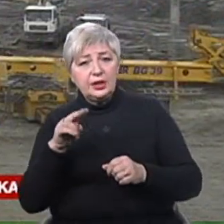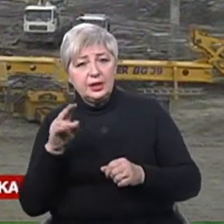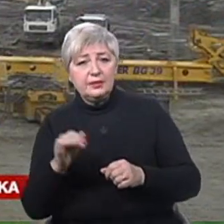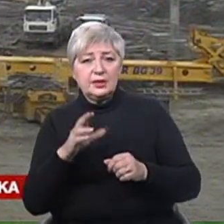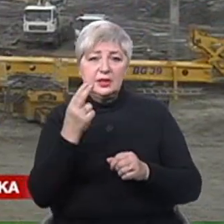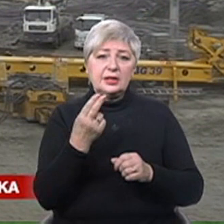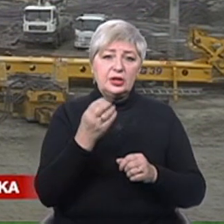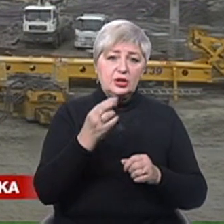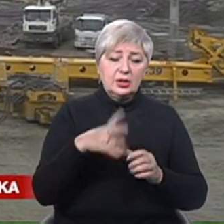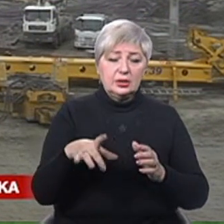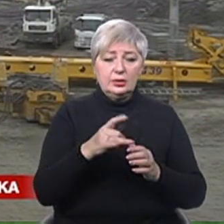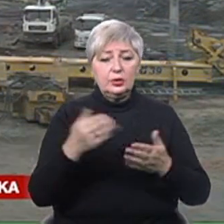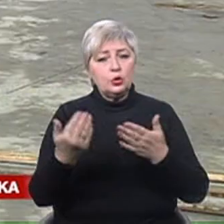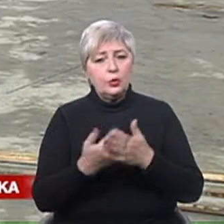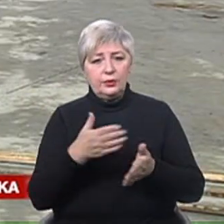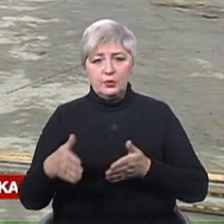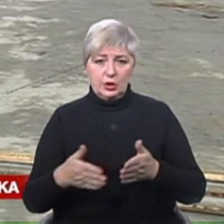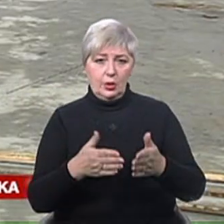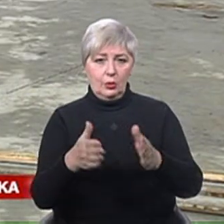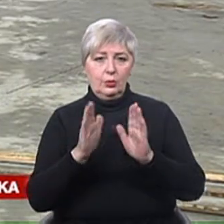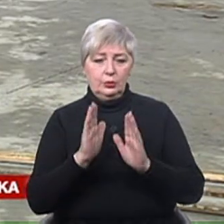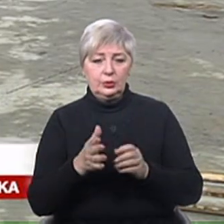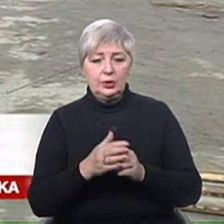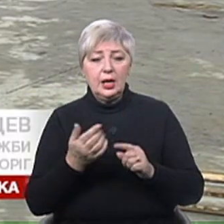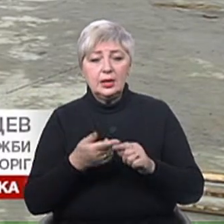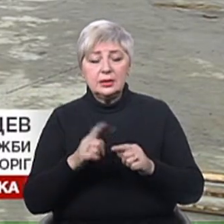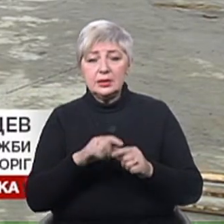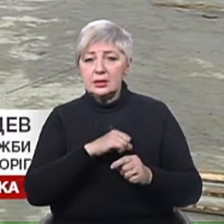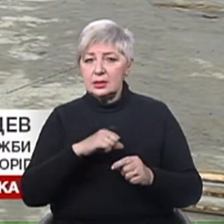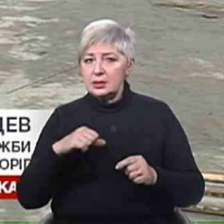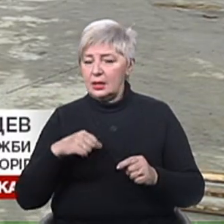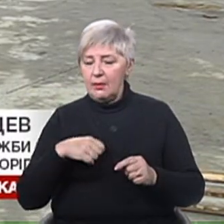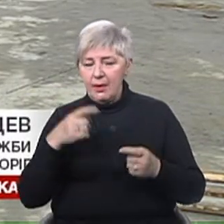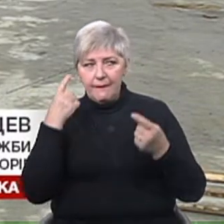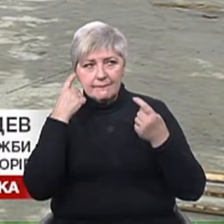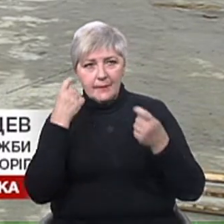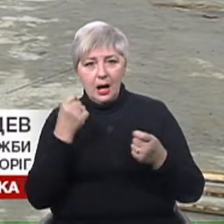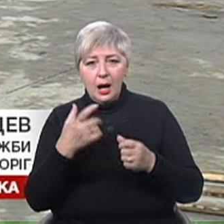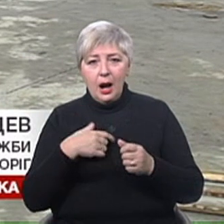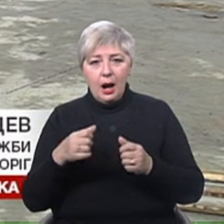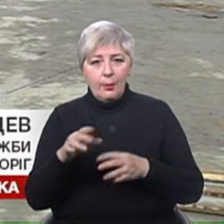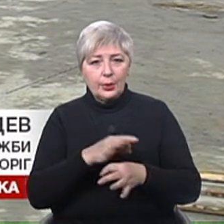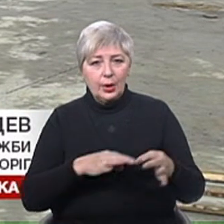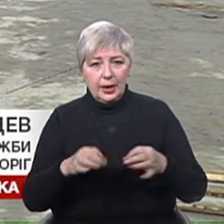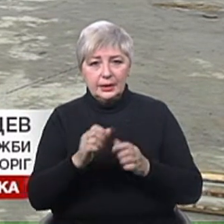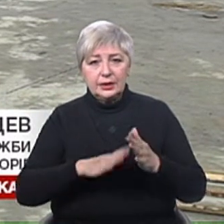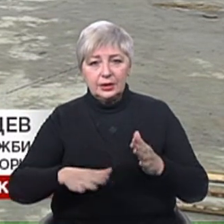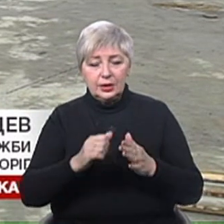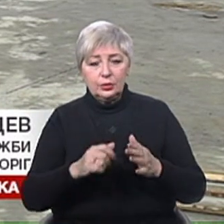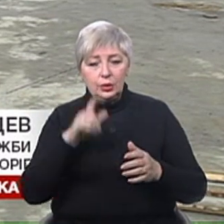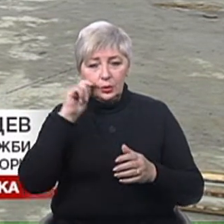районів новим шляхом. Це самий амбітний проєкт, тобто на території України за